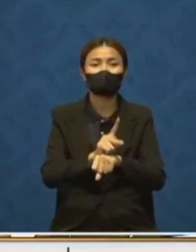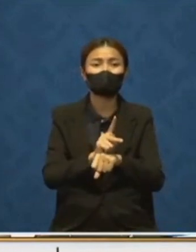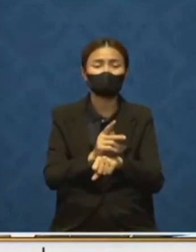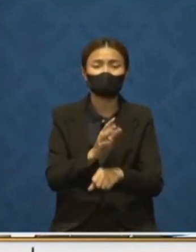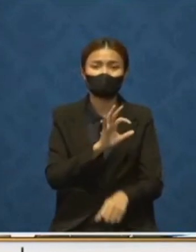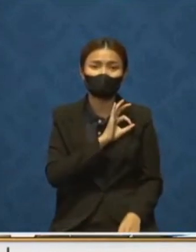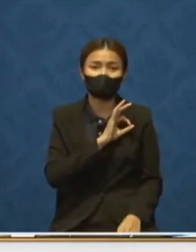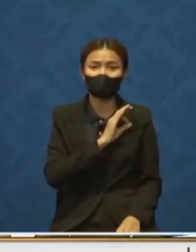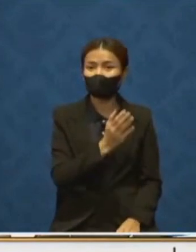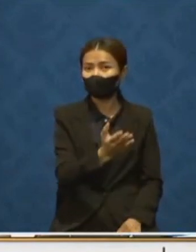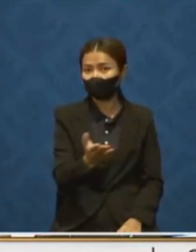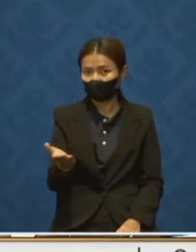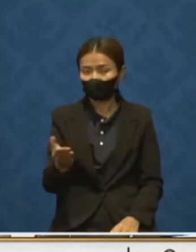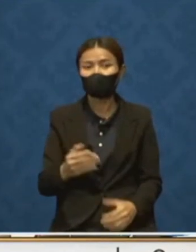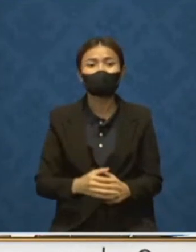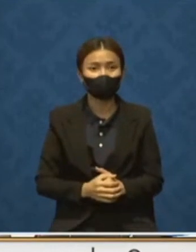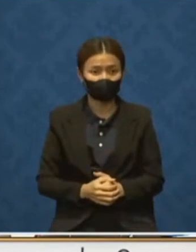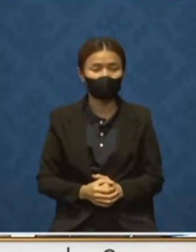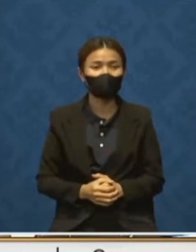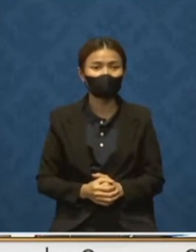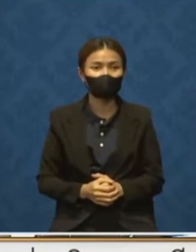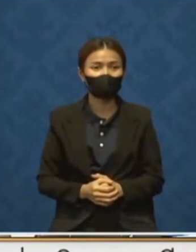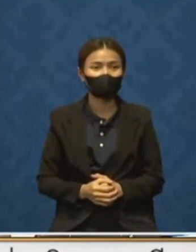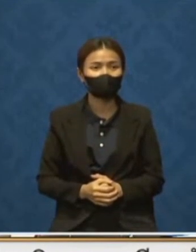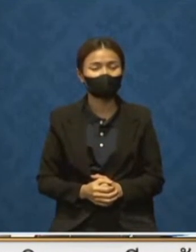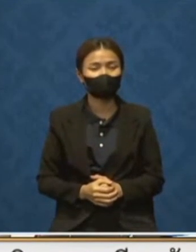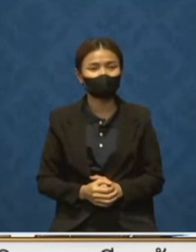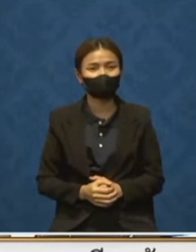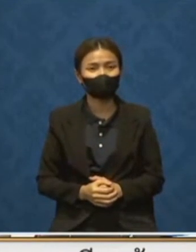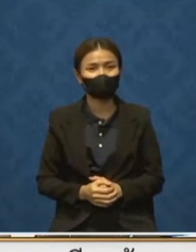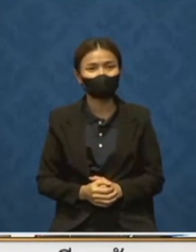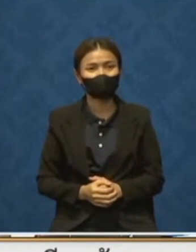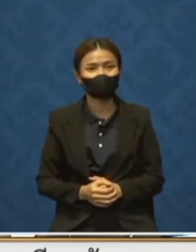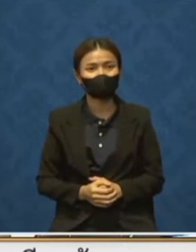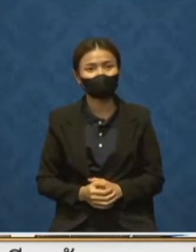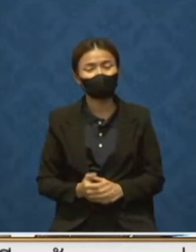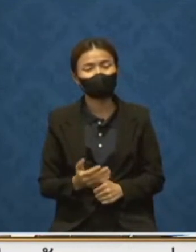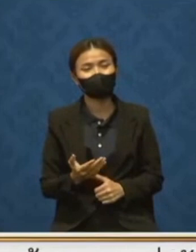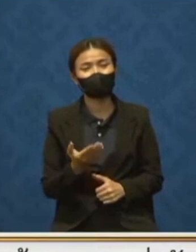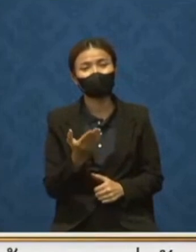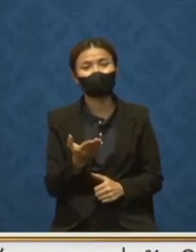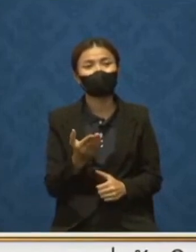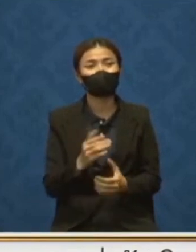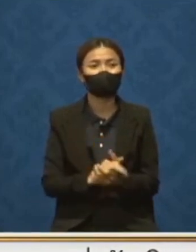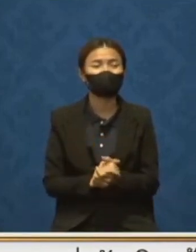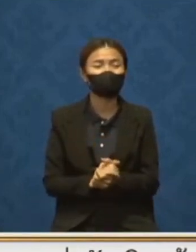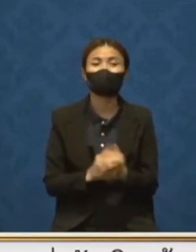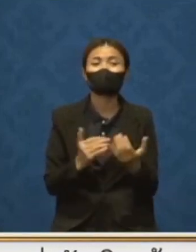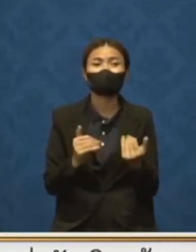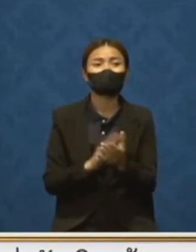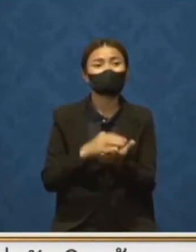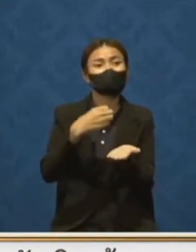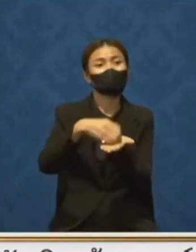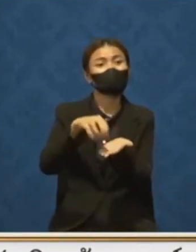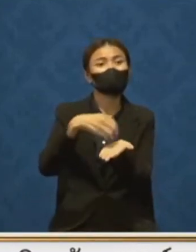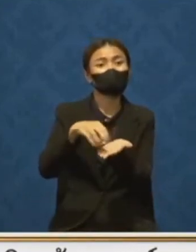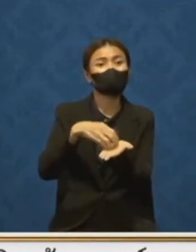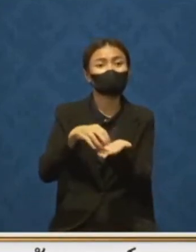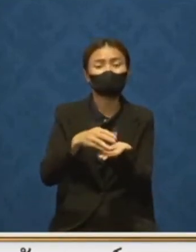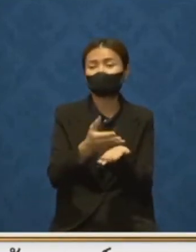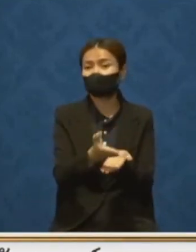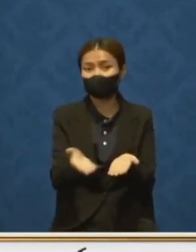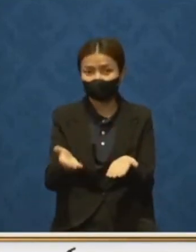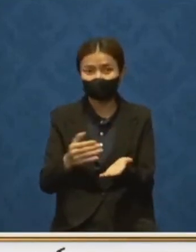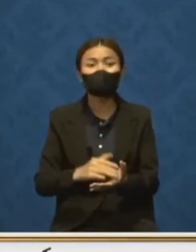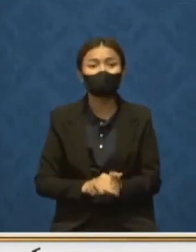กครับตามที่ท่านวิทยากรได้รายงานผลการพิจารณาต่อที่ประชุมให้ท่านกรรมการ